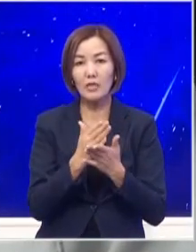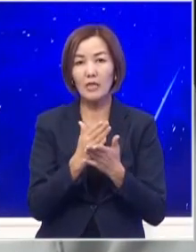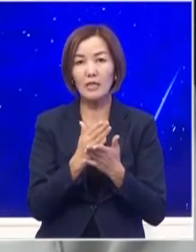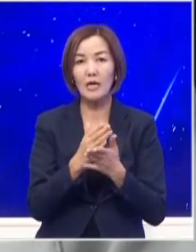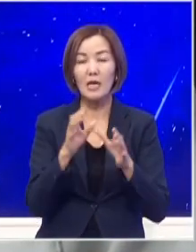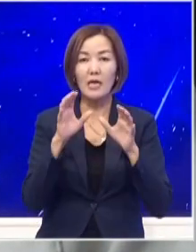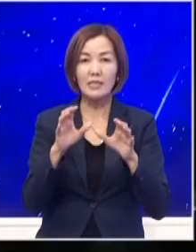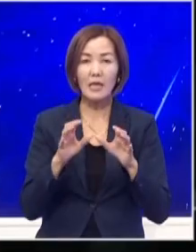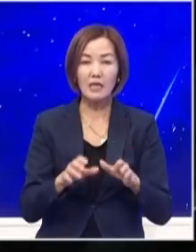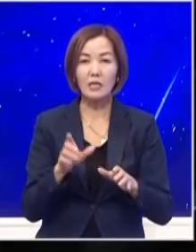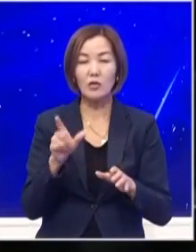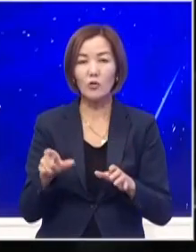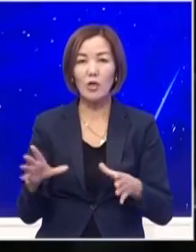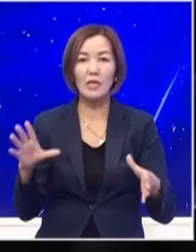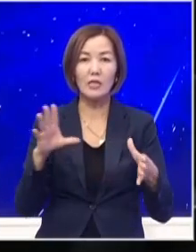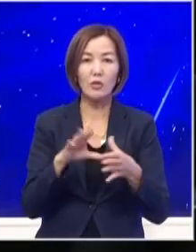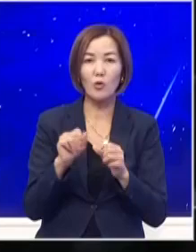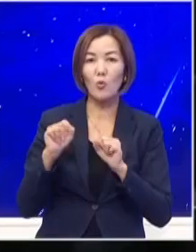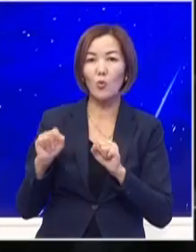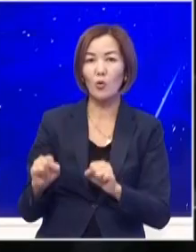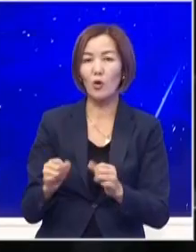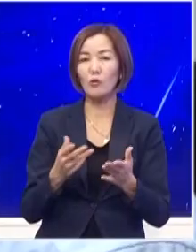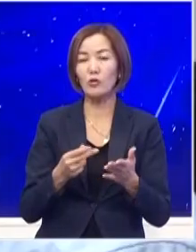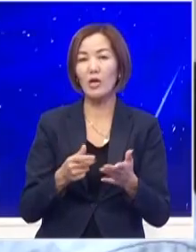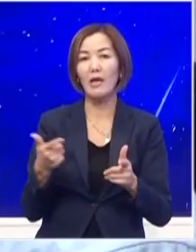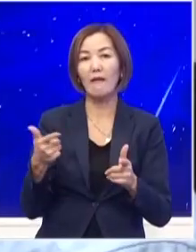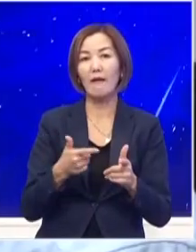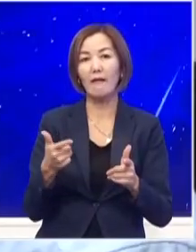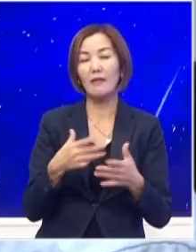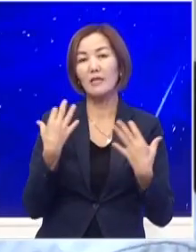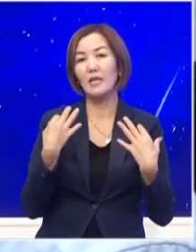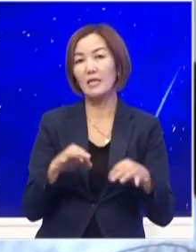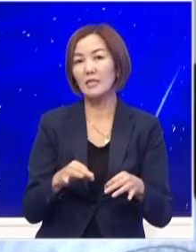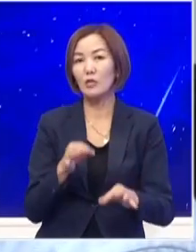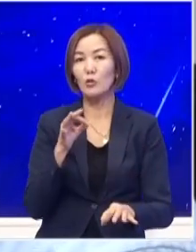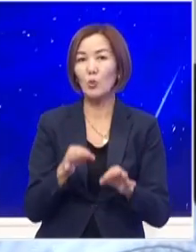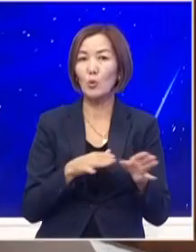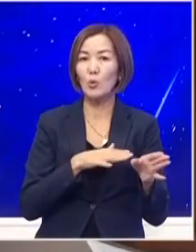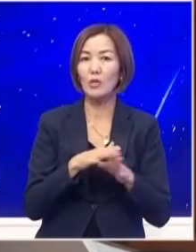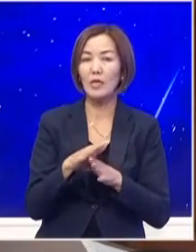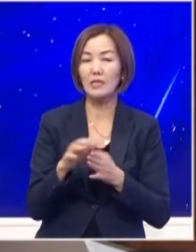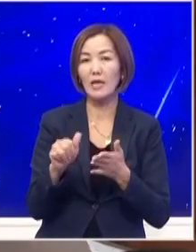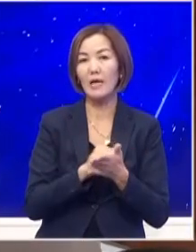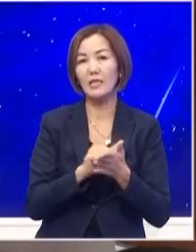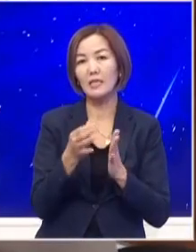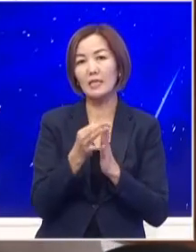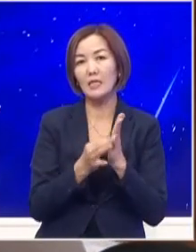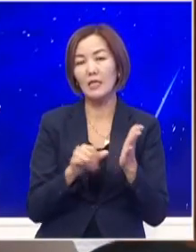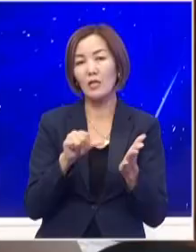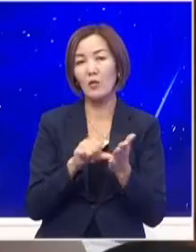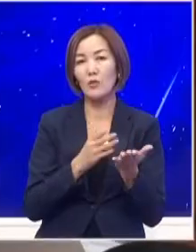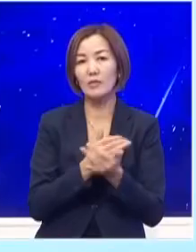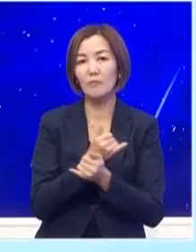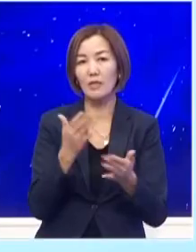қатарында заңды тұлғаларды тіркеу, қорғаушы мен нотариустерді лицензиялау, жеке сот орындаушыларды аттестациялау қызметі бар.